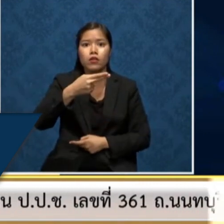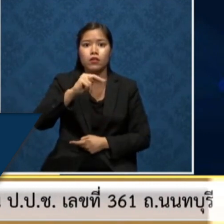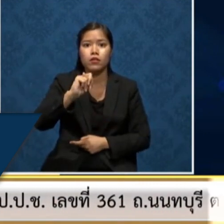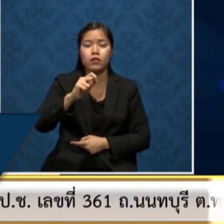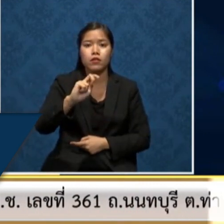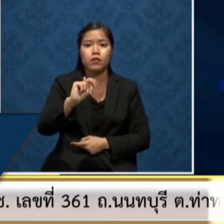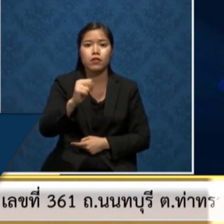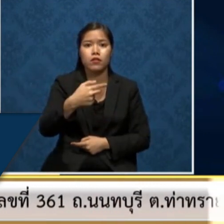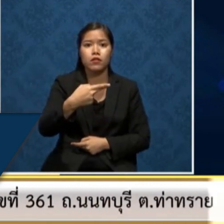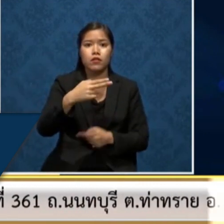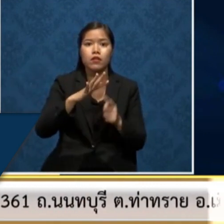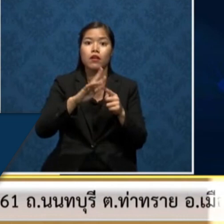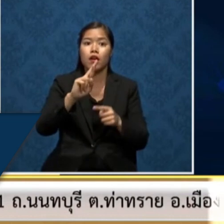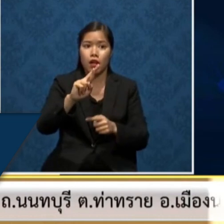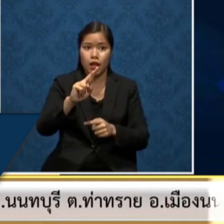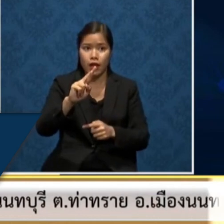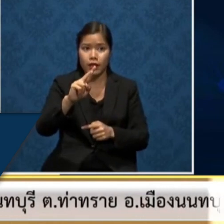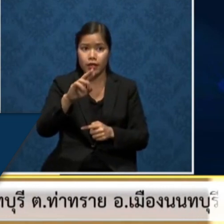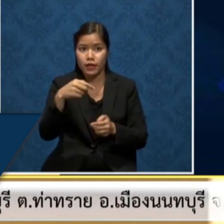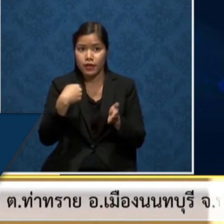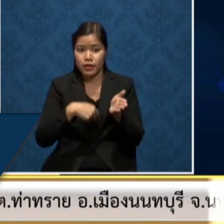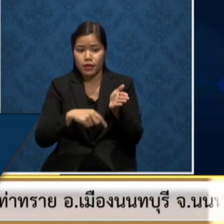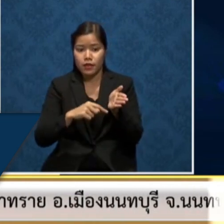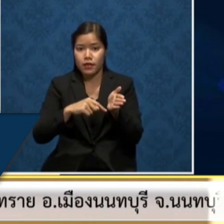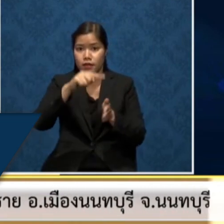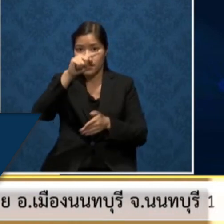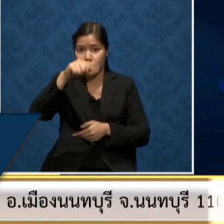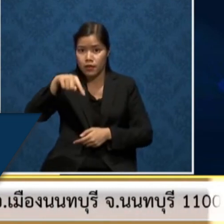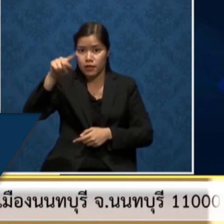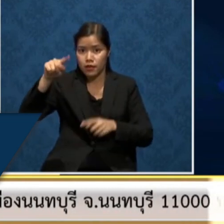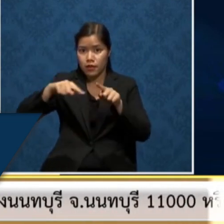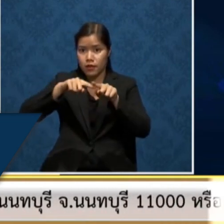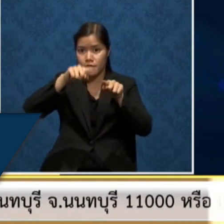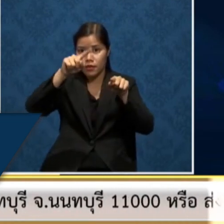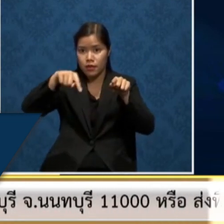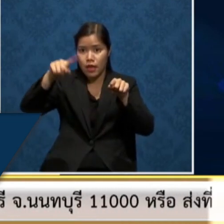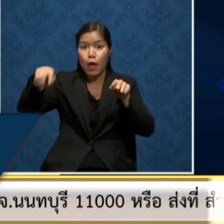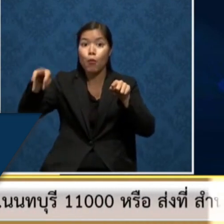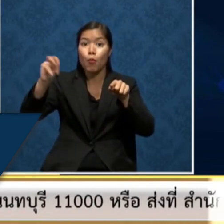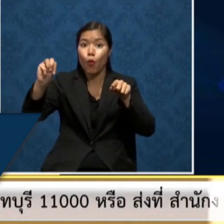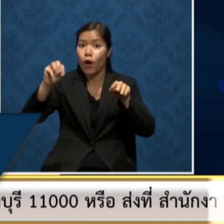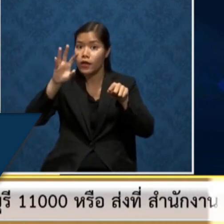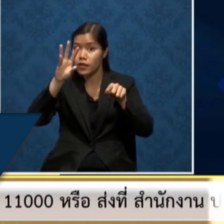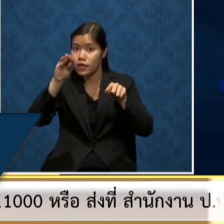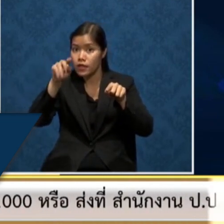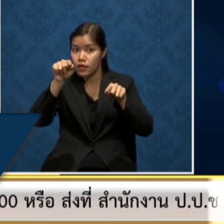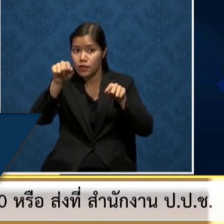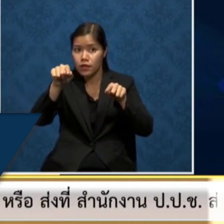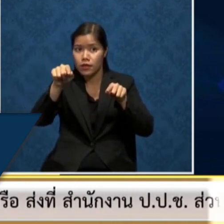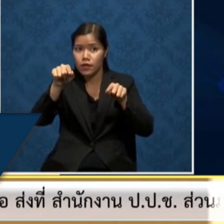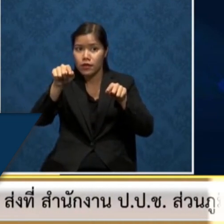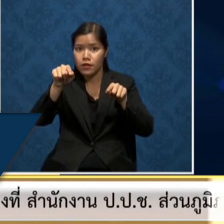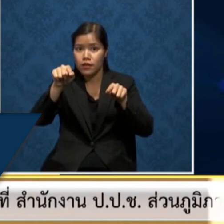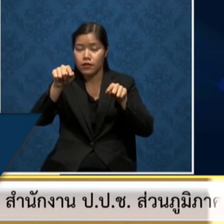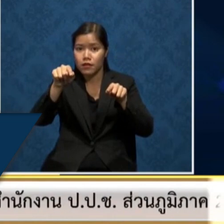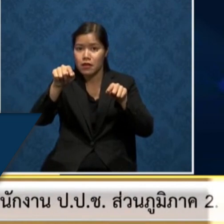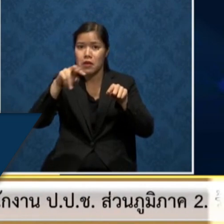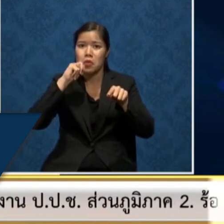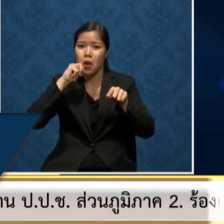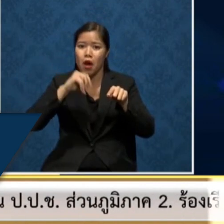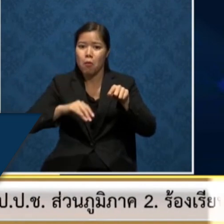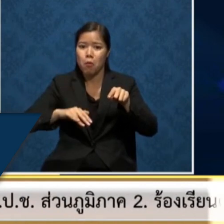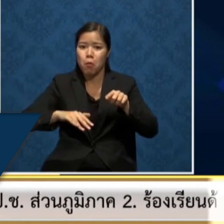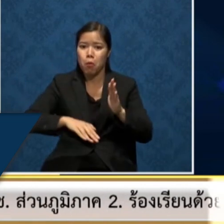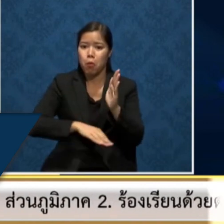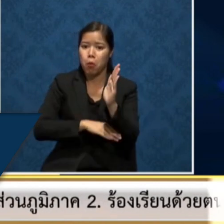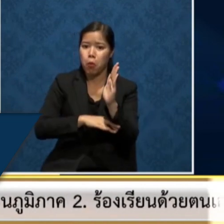เส้นสีม่วงตำแหน่งที่มีดาวนะครับปริมาณระดับน้ำของหนองหารมีการเพิ่มขึ้นอย่างรวดเร็วภาย